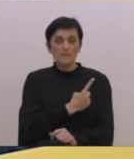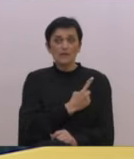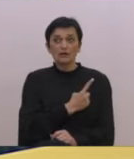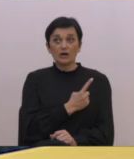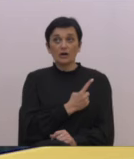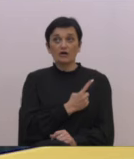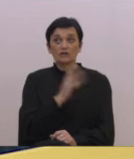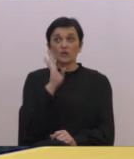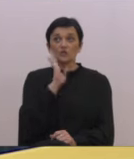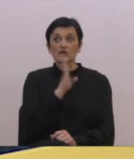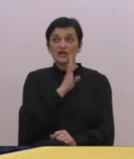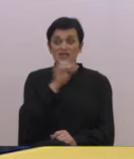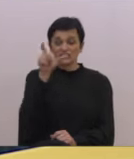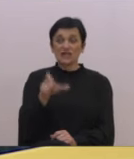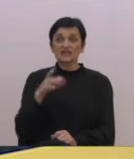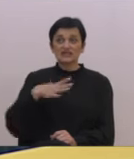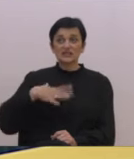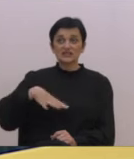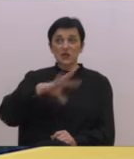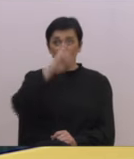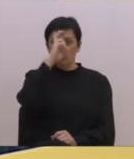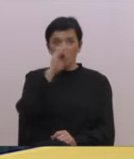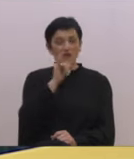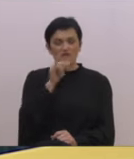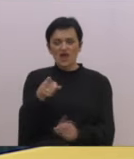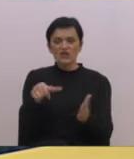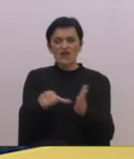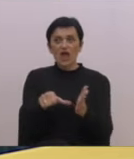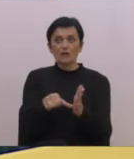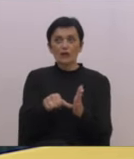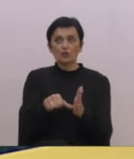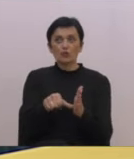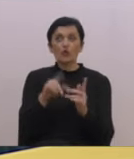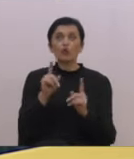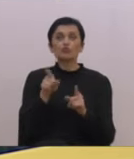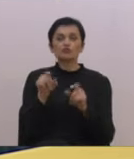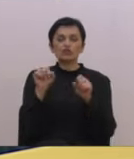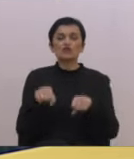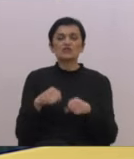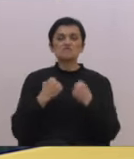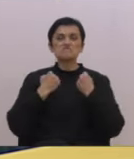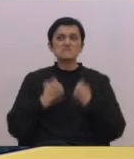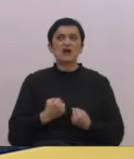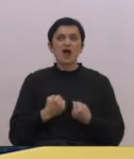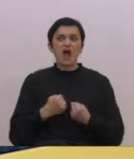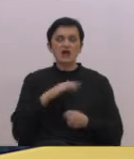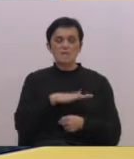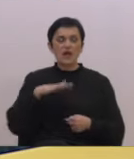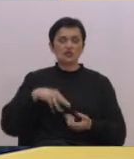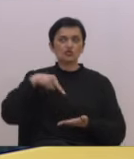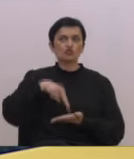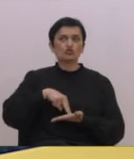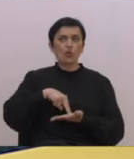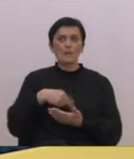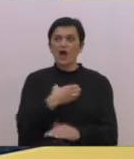დედებს საქართველოში სახელმწიფო ვერ ეხმარება ისე, რომ მათ შეეძლოთ მყარად ფეხზე დგომა და